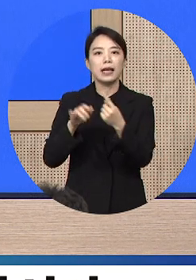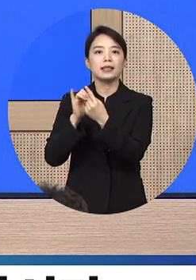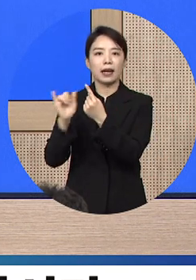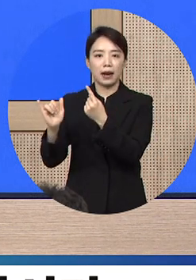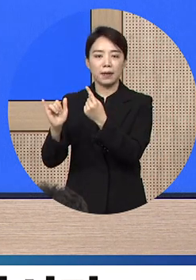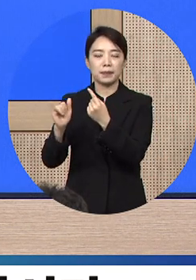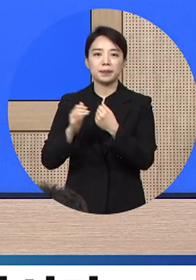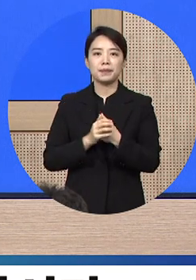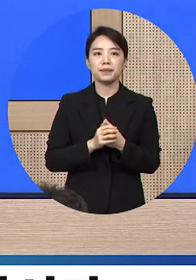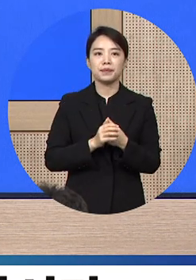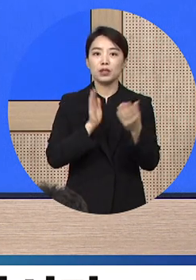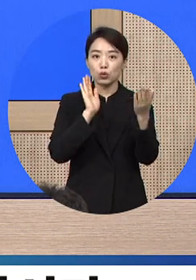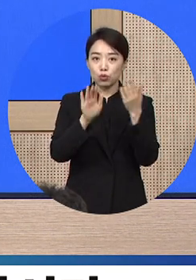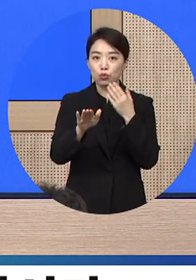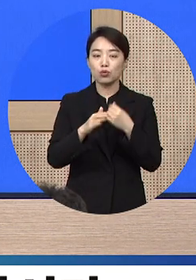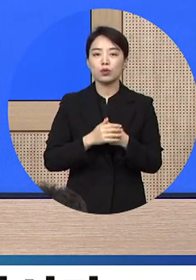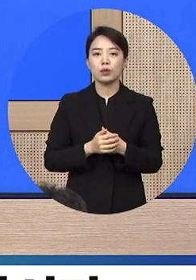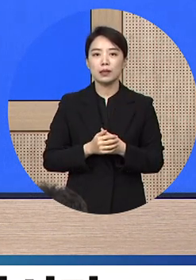그 후에